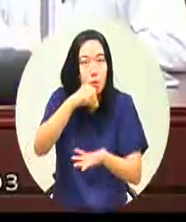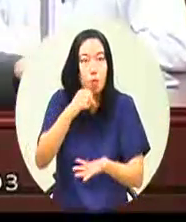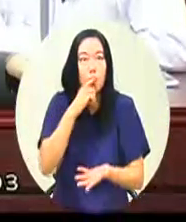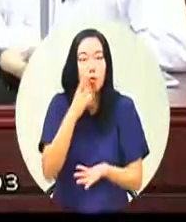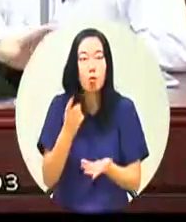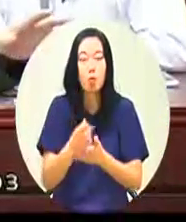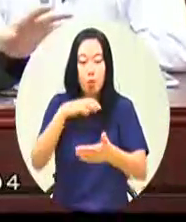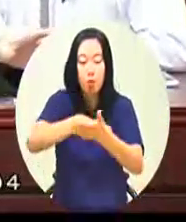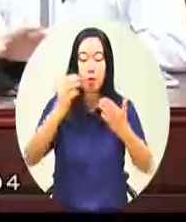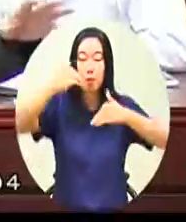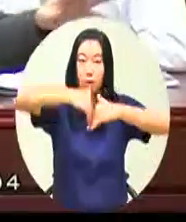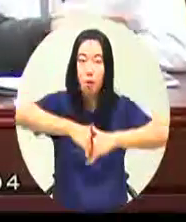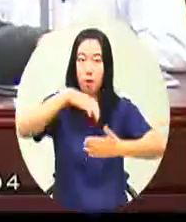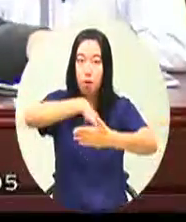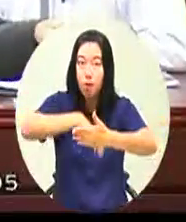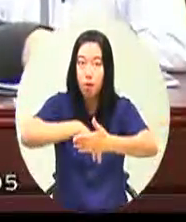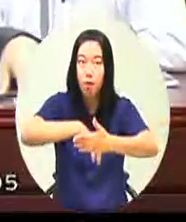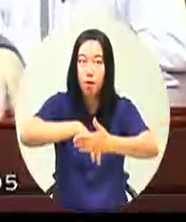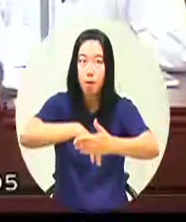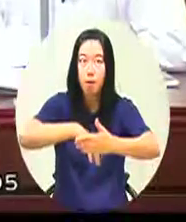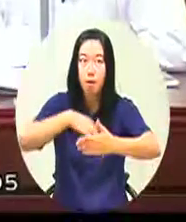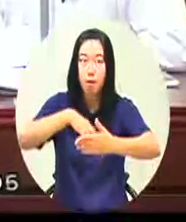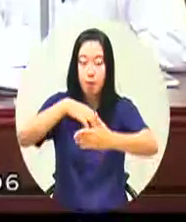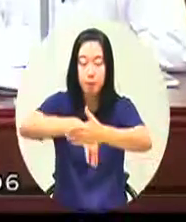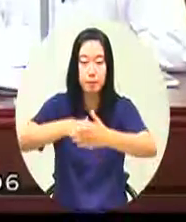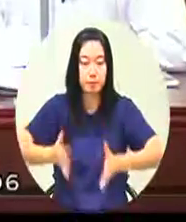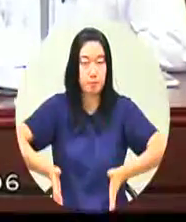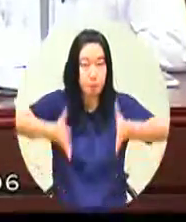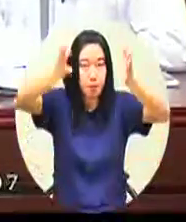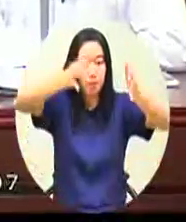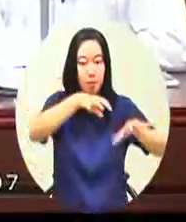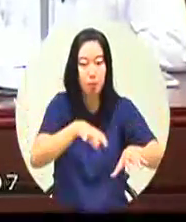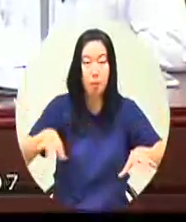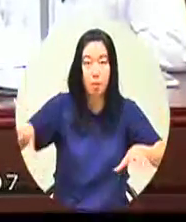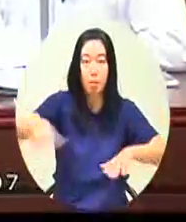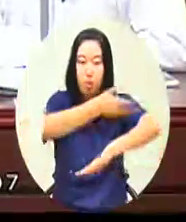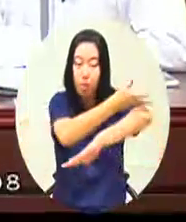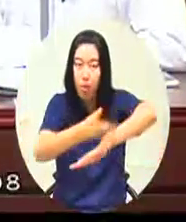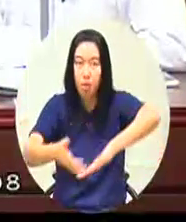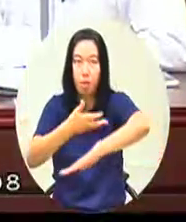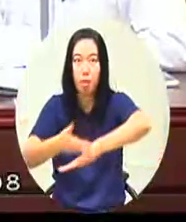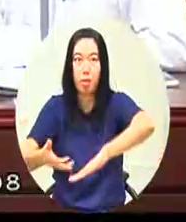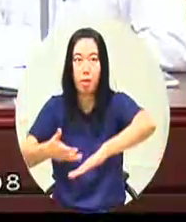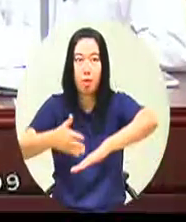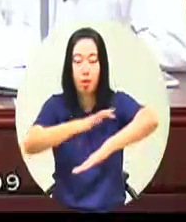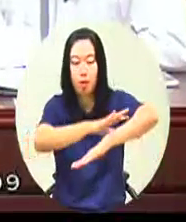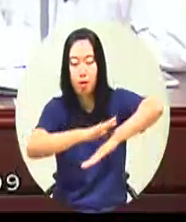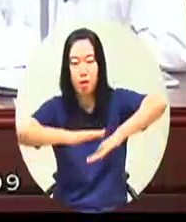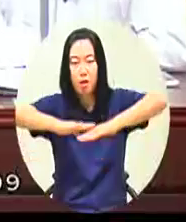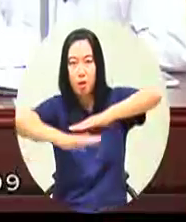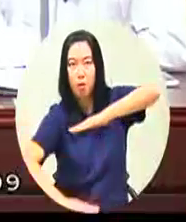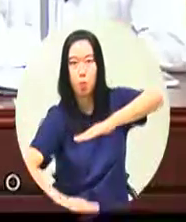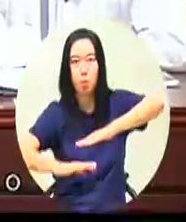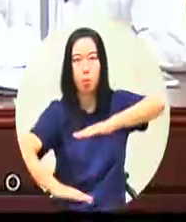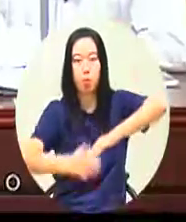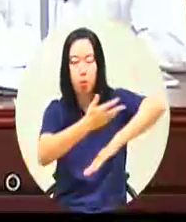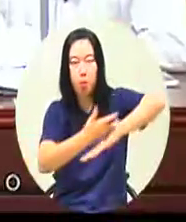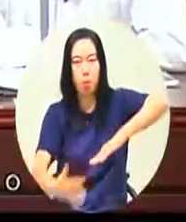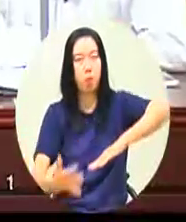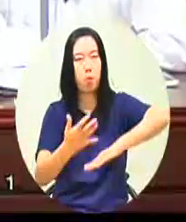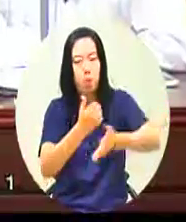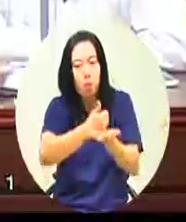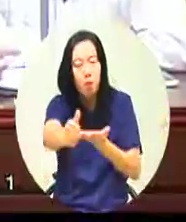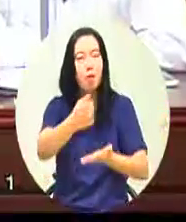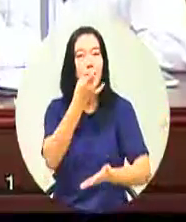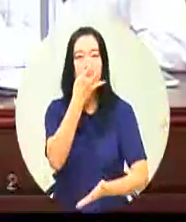坑里面，像那个欢喜镇大楼等等那些区域的水，其实那边很低洼，还是没有办法排出来。所以我们现在短